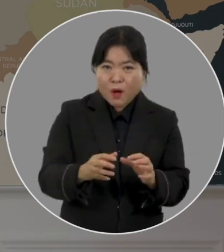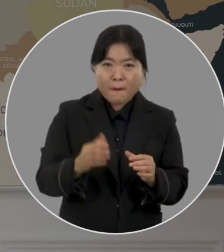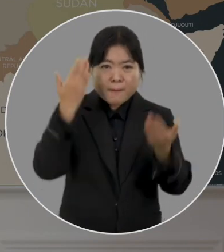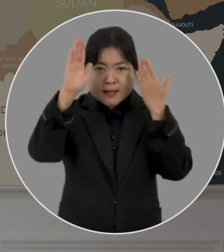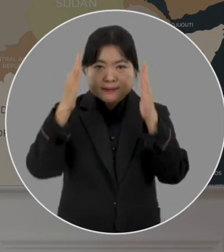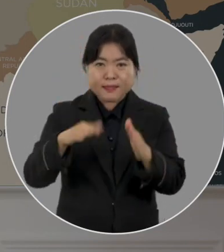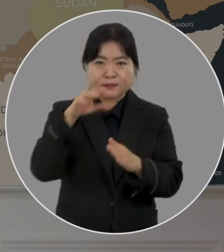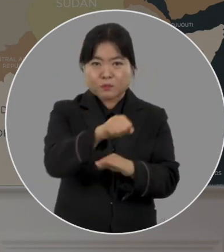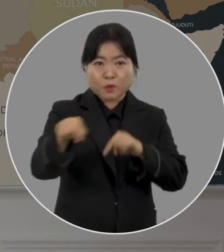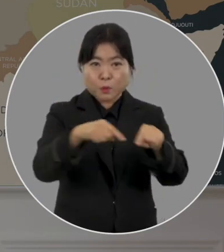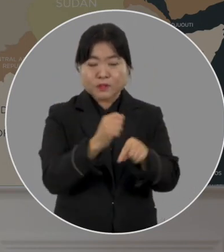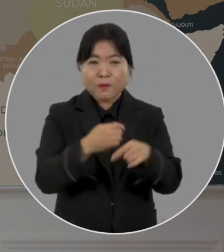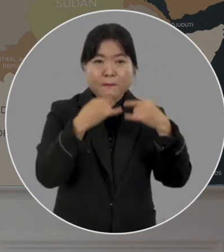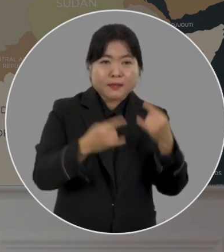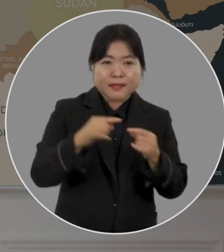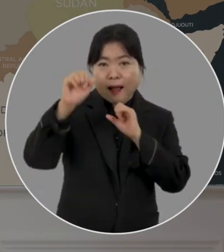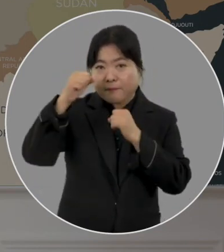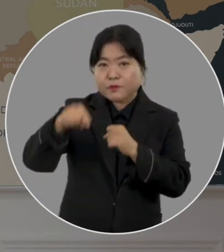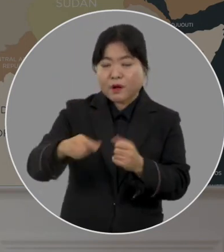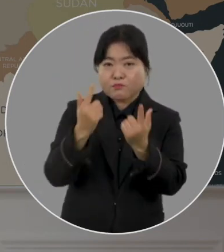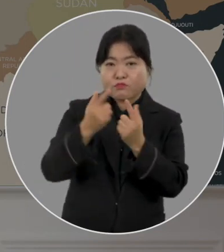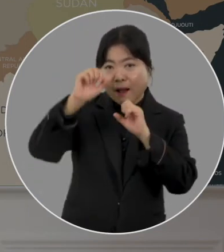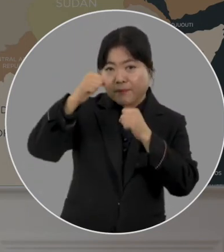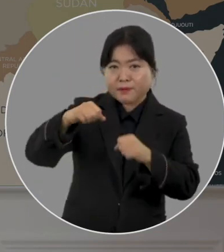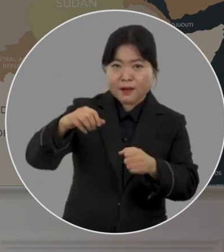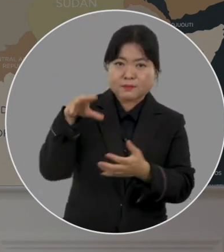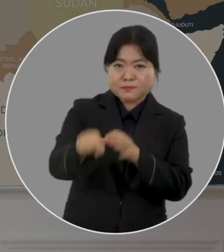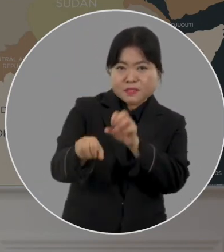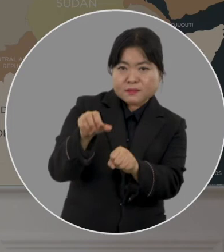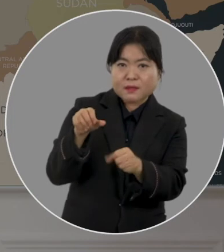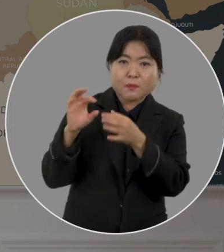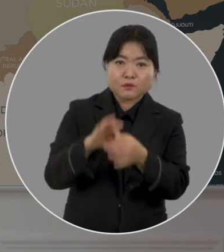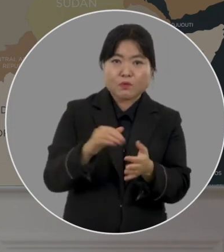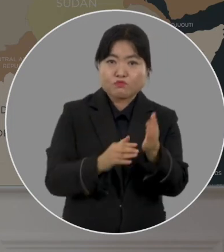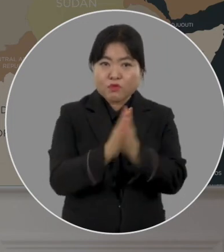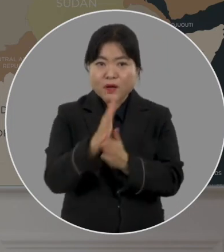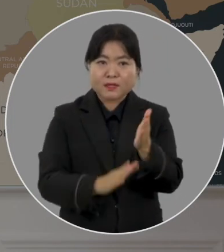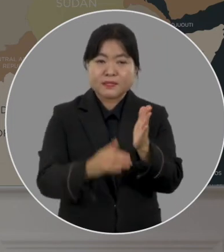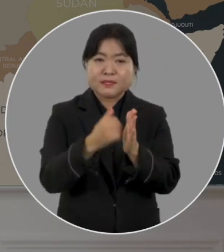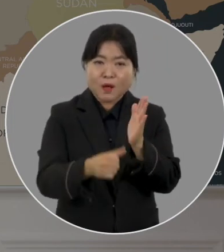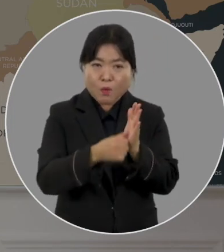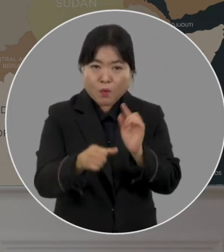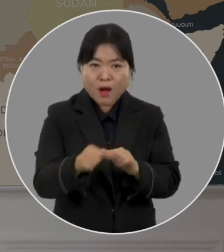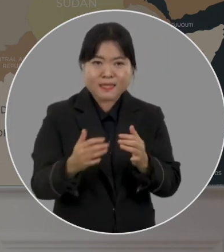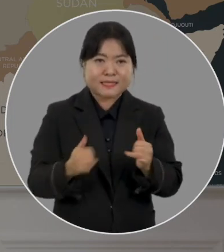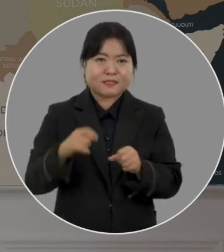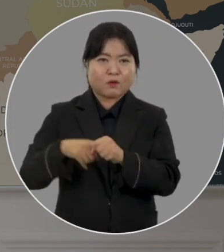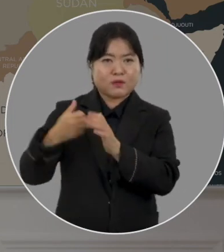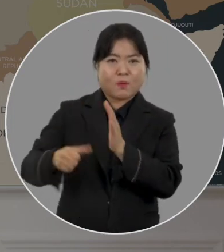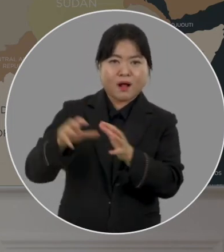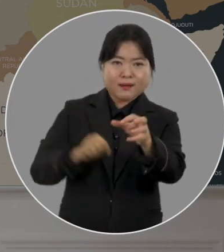통치하고 프랑스가 아프리카, 북아프리카를 식민하면서 무한의 자원과 인적